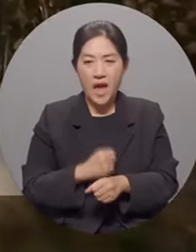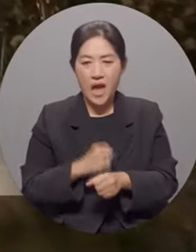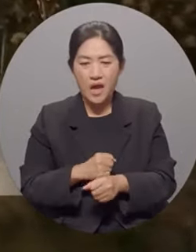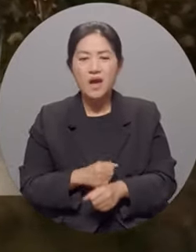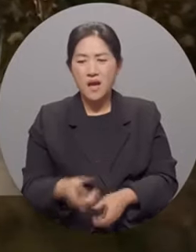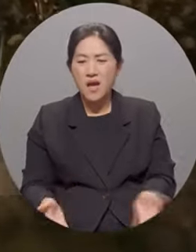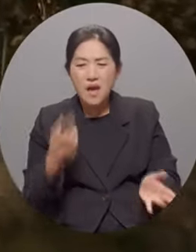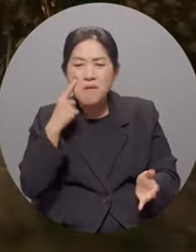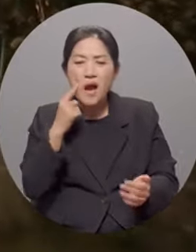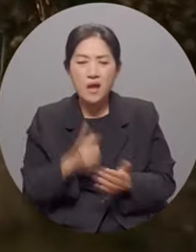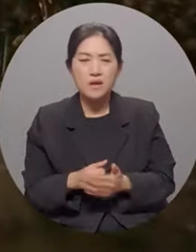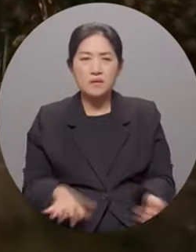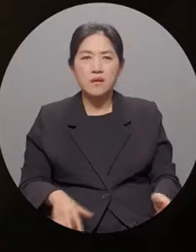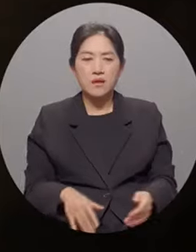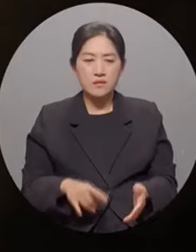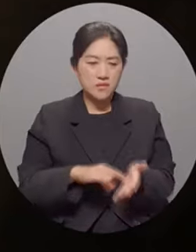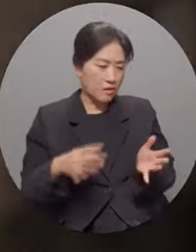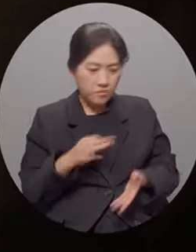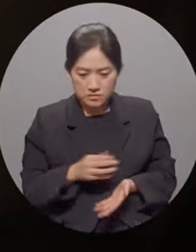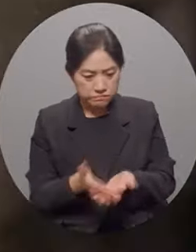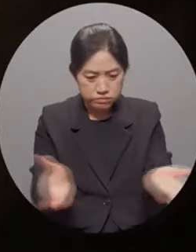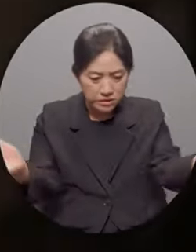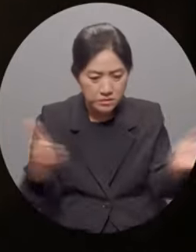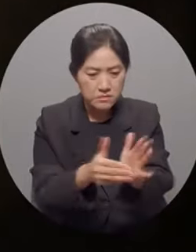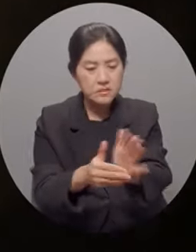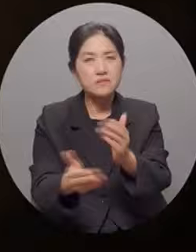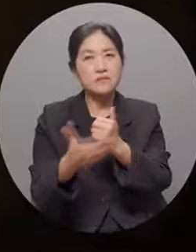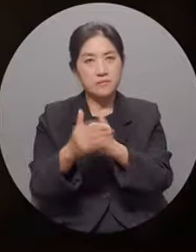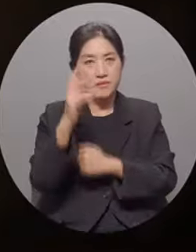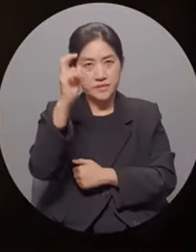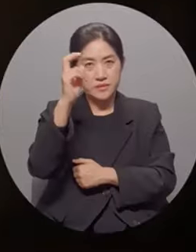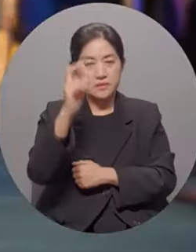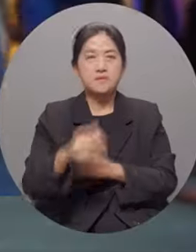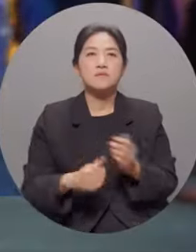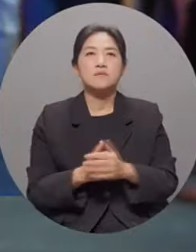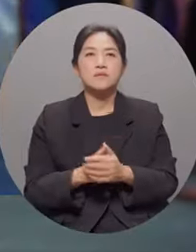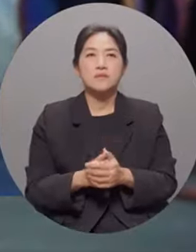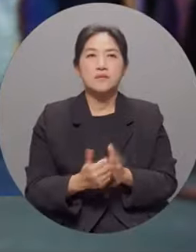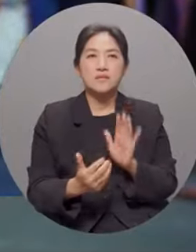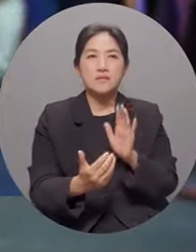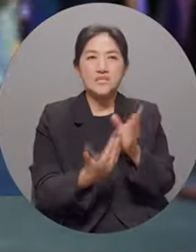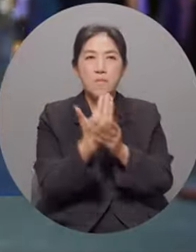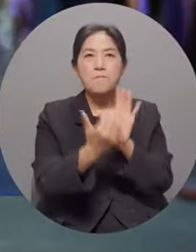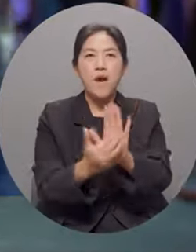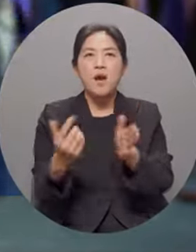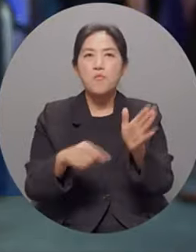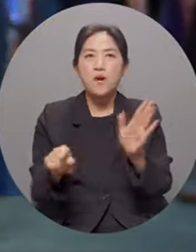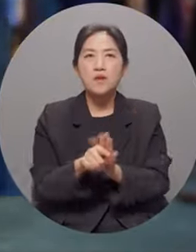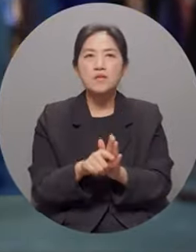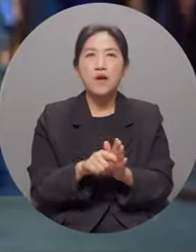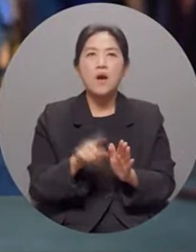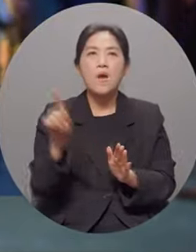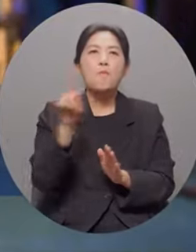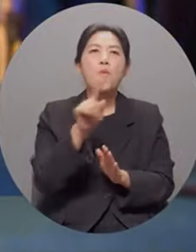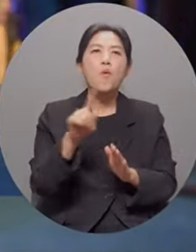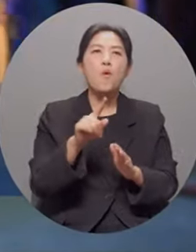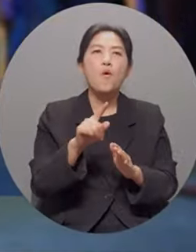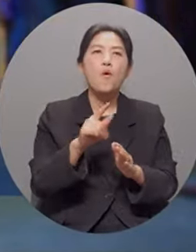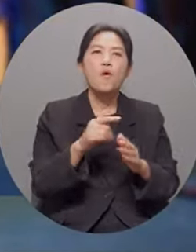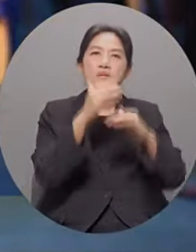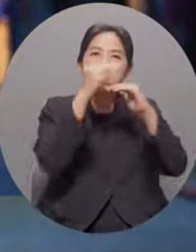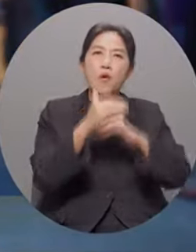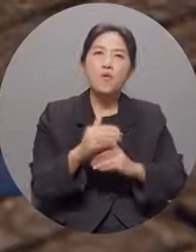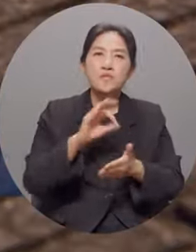식으로 부랴부랴 세금부터 내려보낸 탓이 큽니다. 사고 방지를 위해서 어떤 부분에